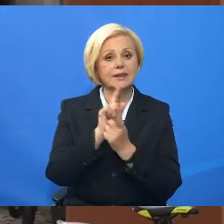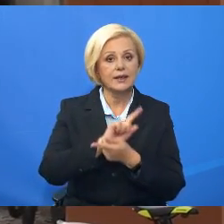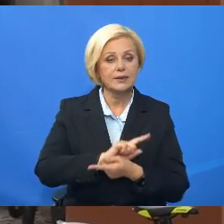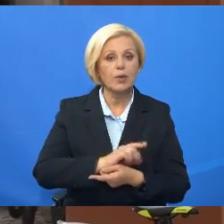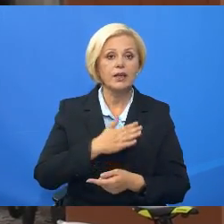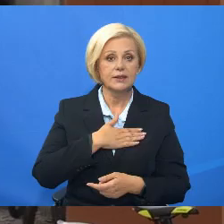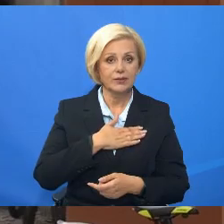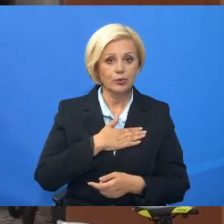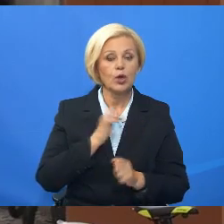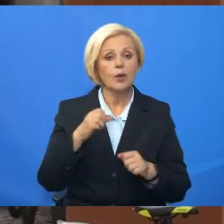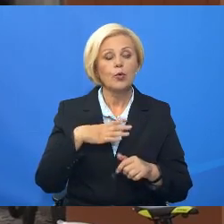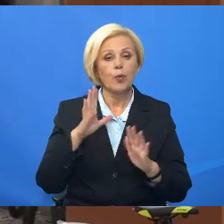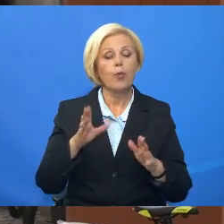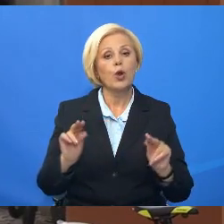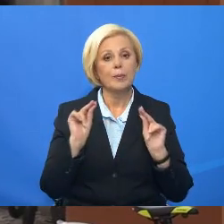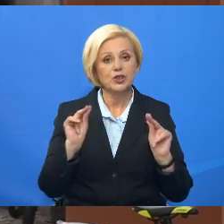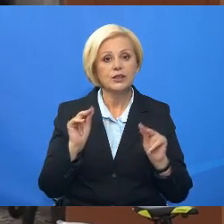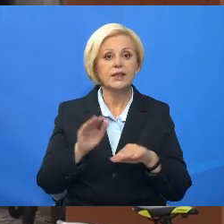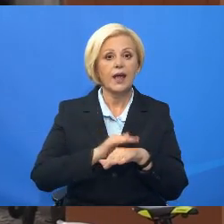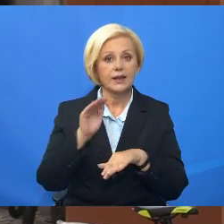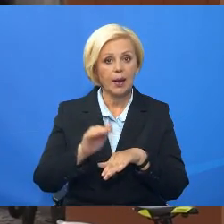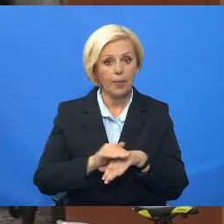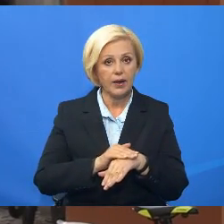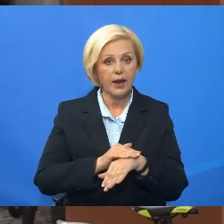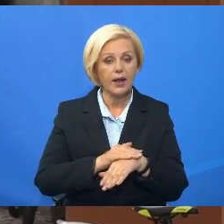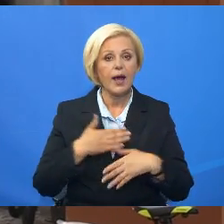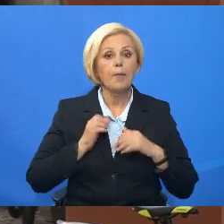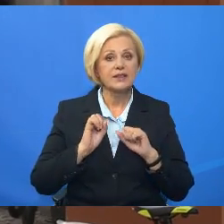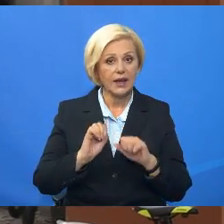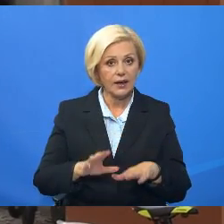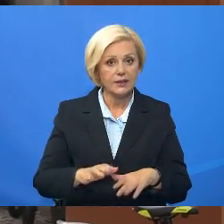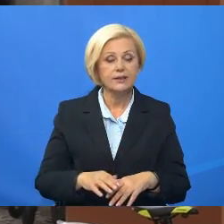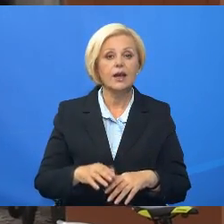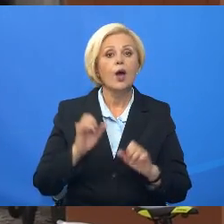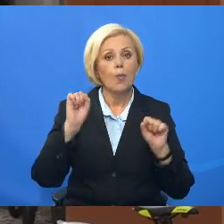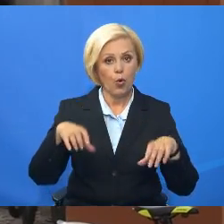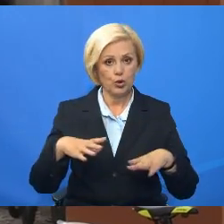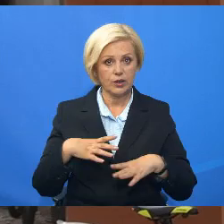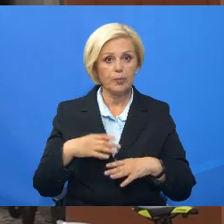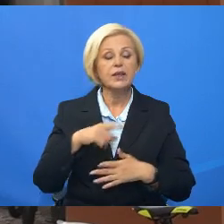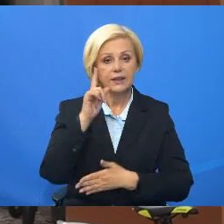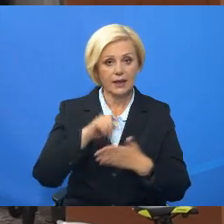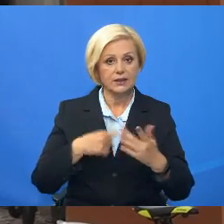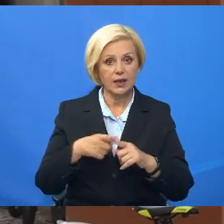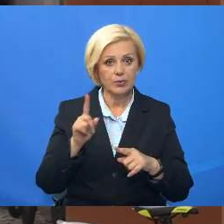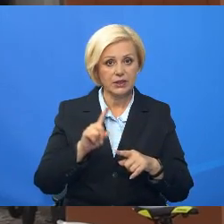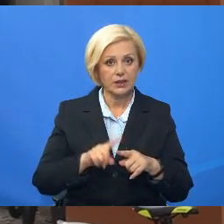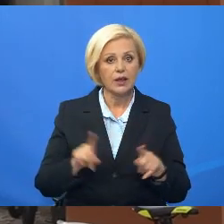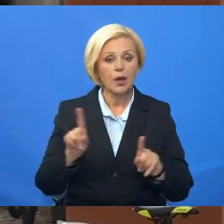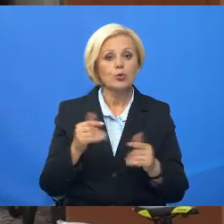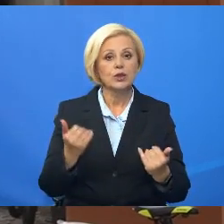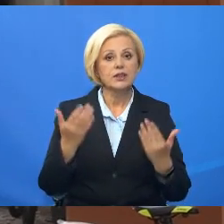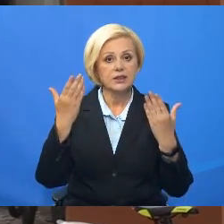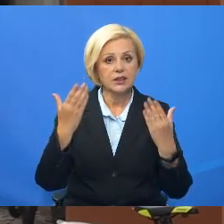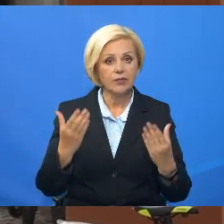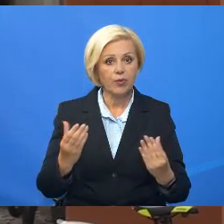и, может, мы станем немножко честнее, добрее, бескорыстнее. Может быть, очень на это надеюсь, потому что на сегодняшний